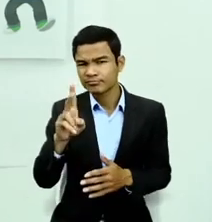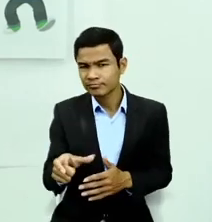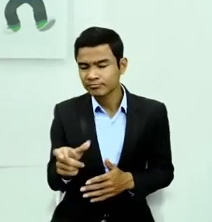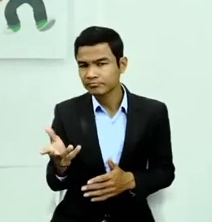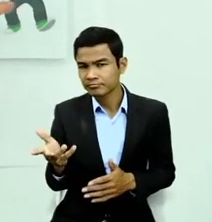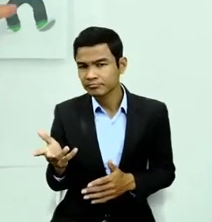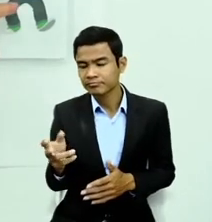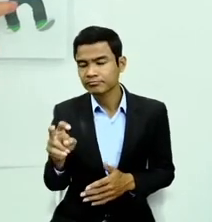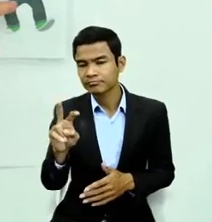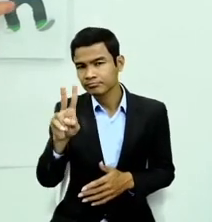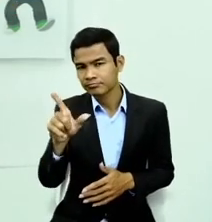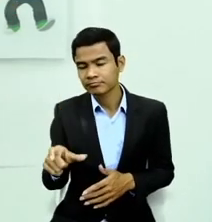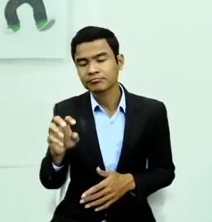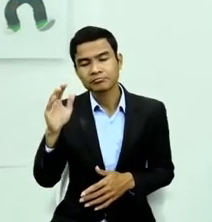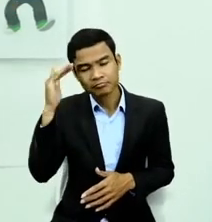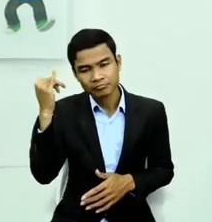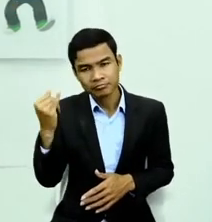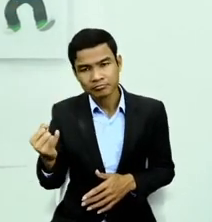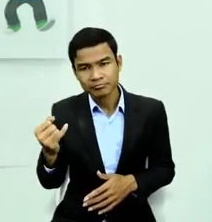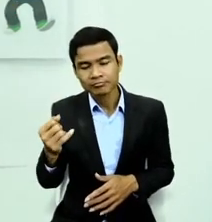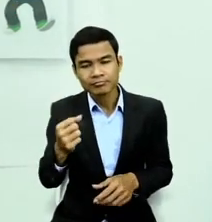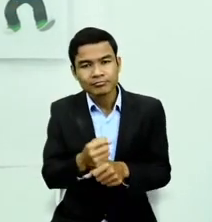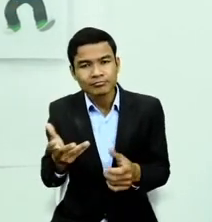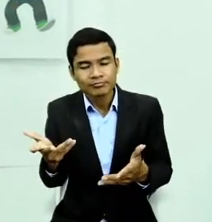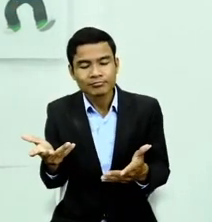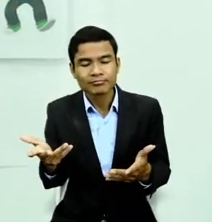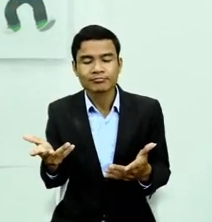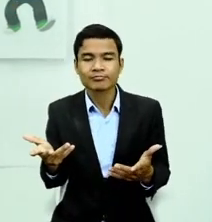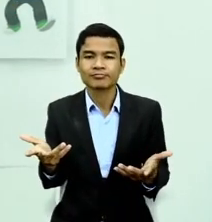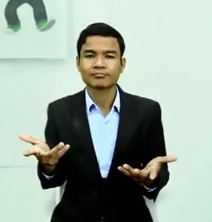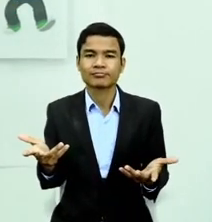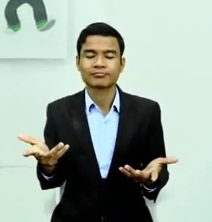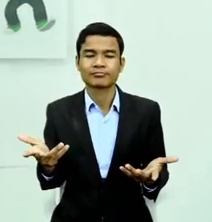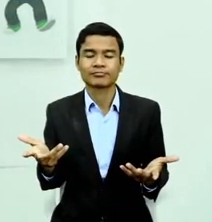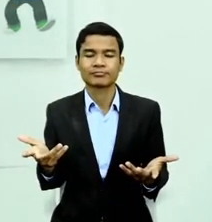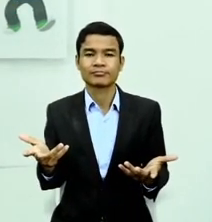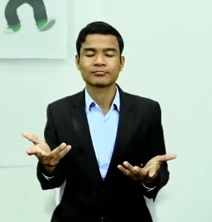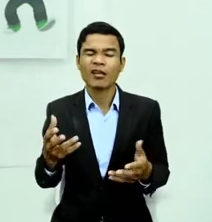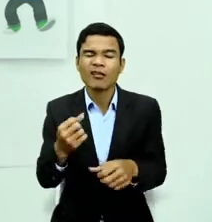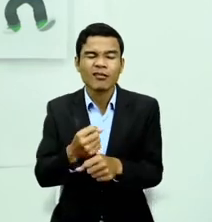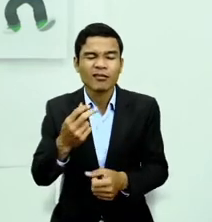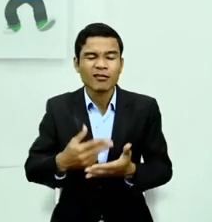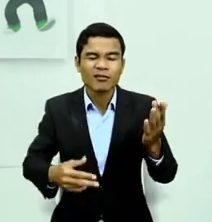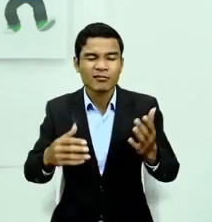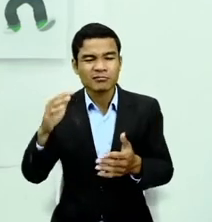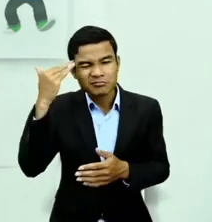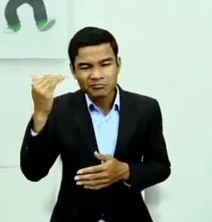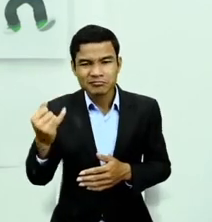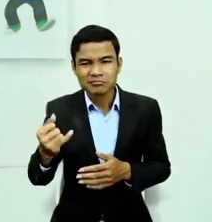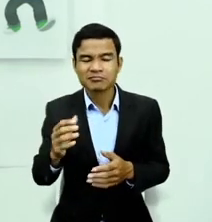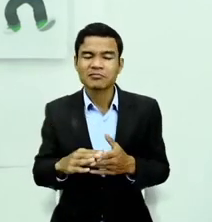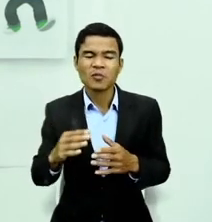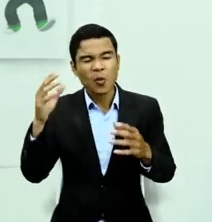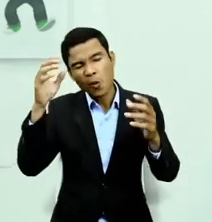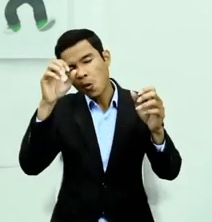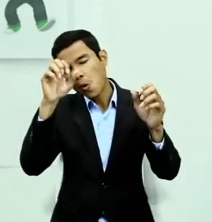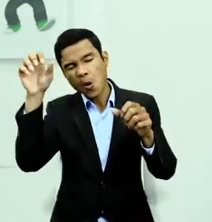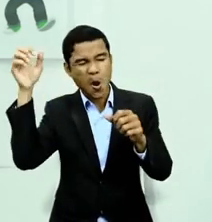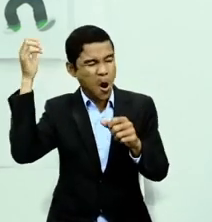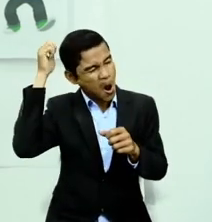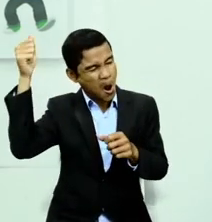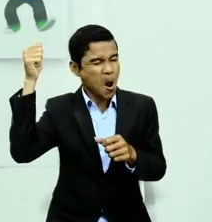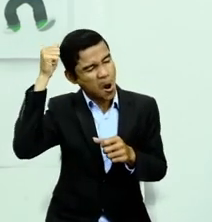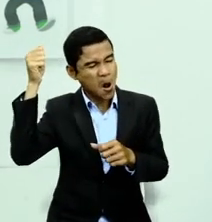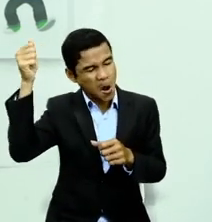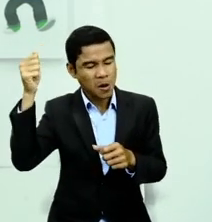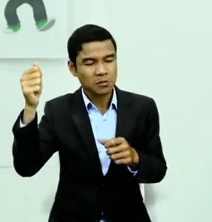con mới không ai pro nhẹ nít là quạt phơi chẳng mạnh đấy con cha quạt phơi ấy u quạt tập bao sợ kề cả khỏi